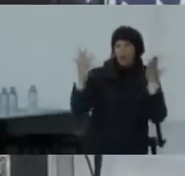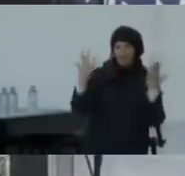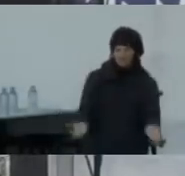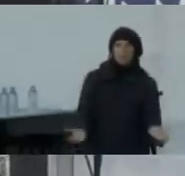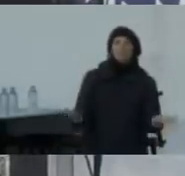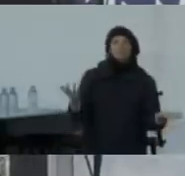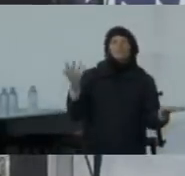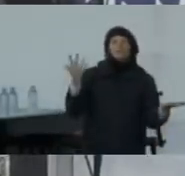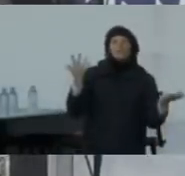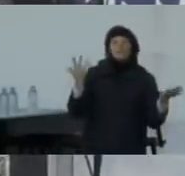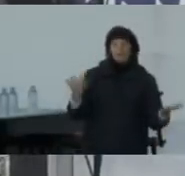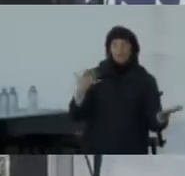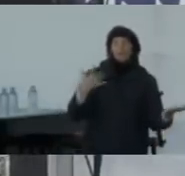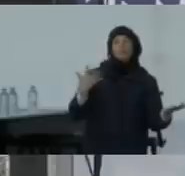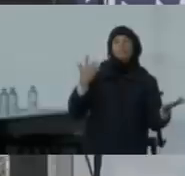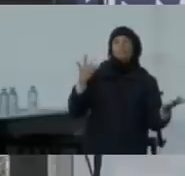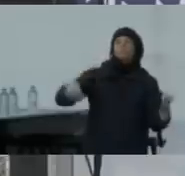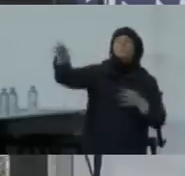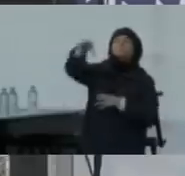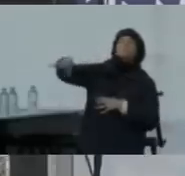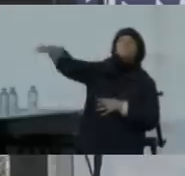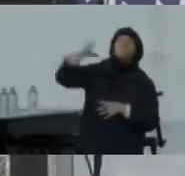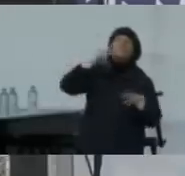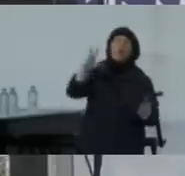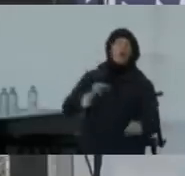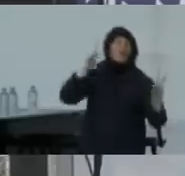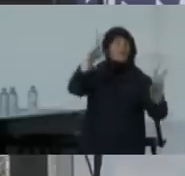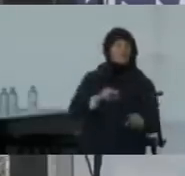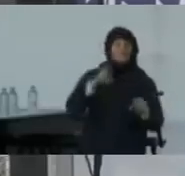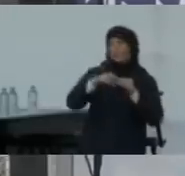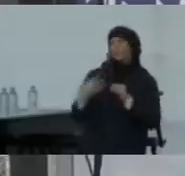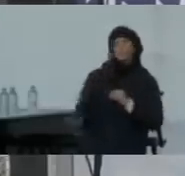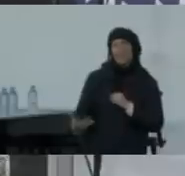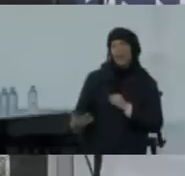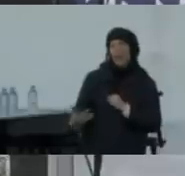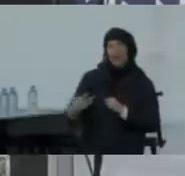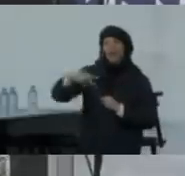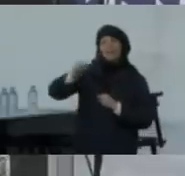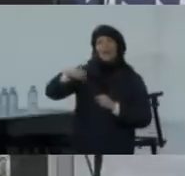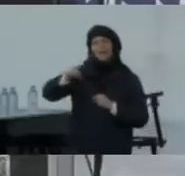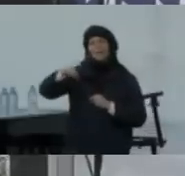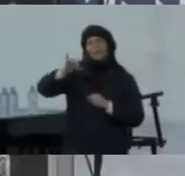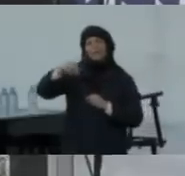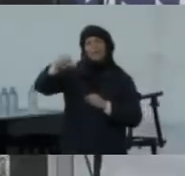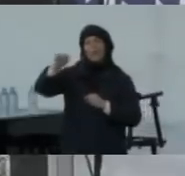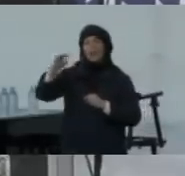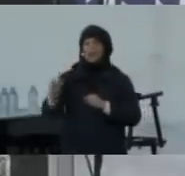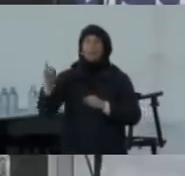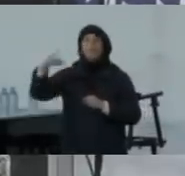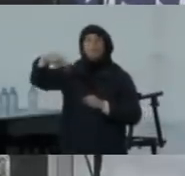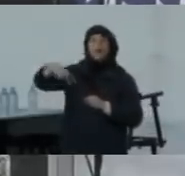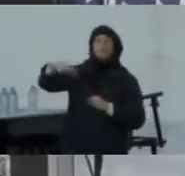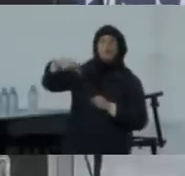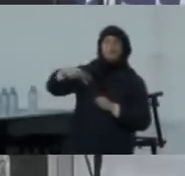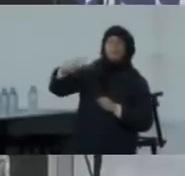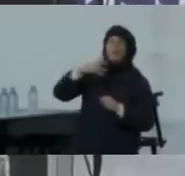Dio mio, invece questa gente qua parlano di che cosa? Napolitano. Napolitano, se non Napolitano ha fatto un governo in una notte,